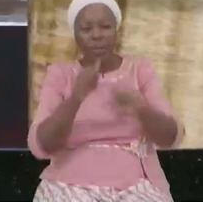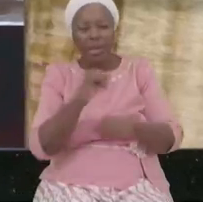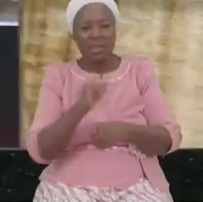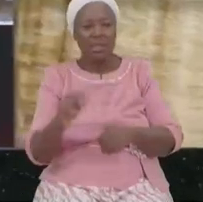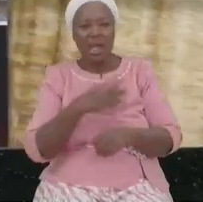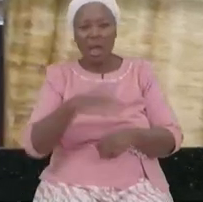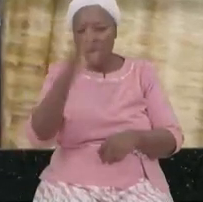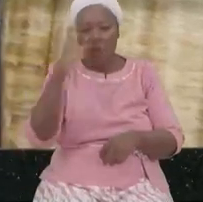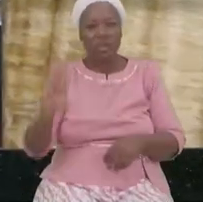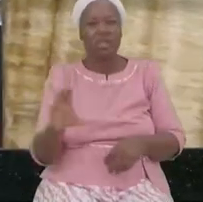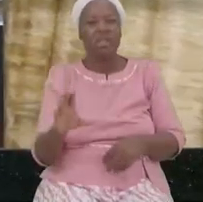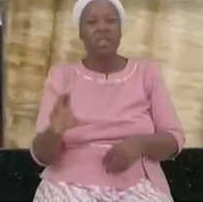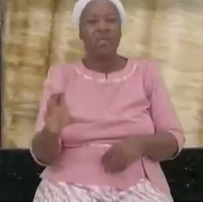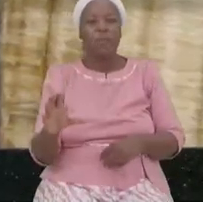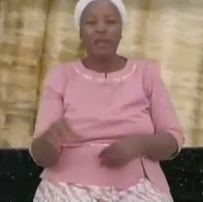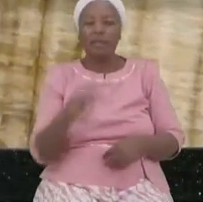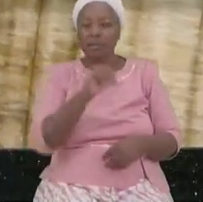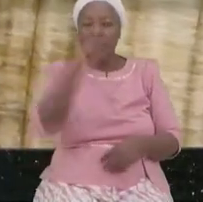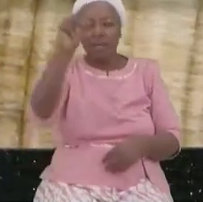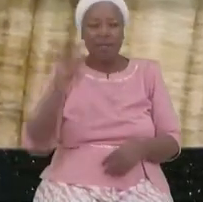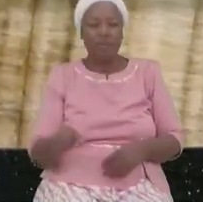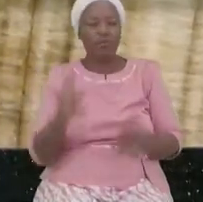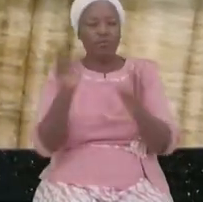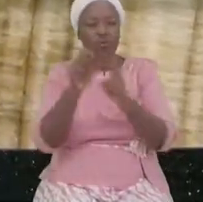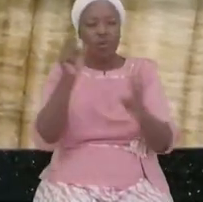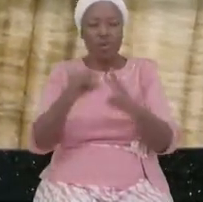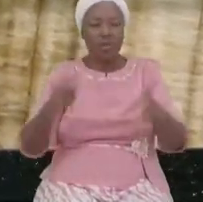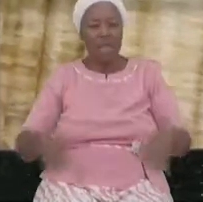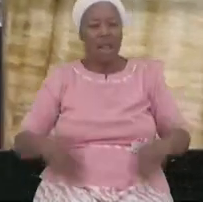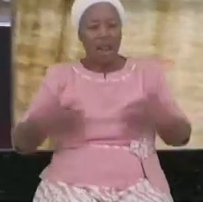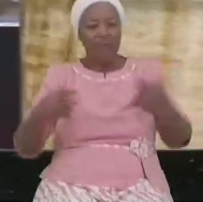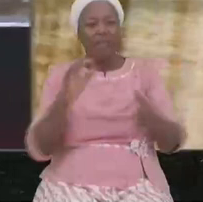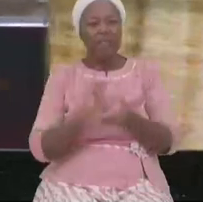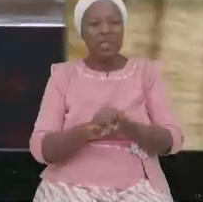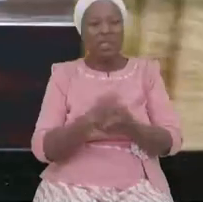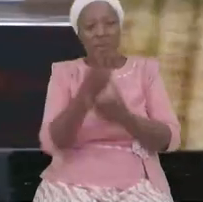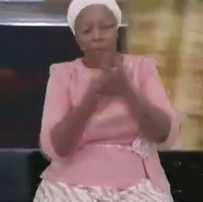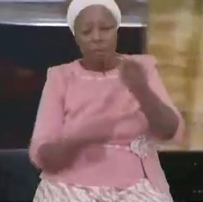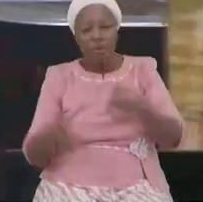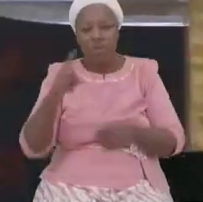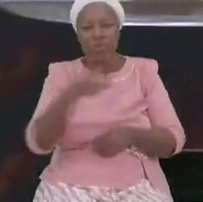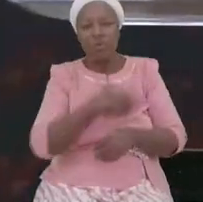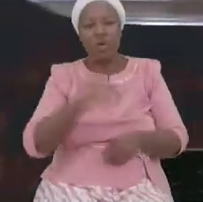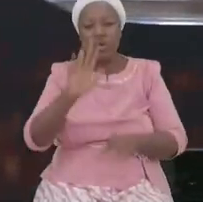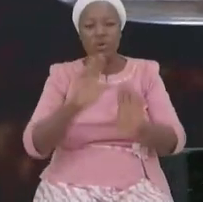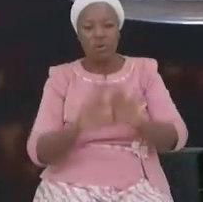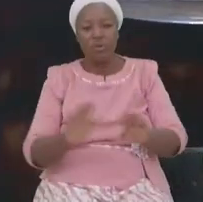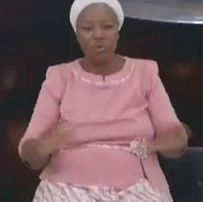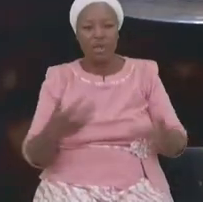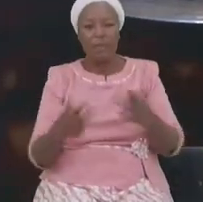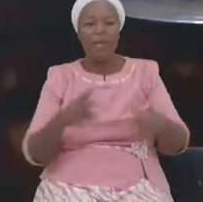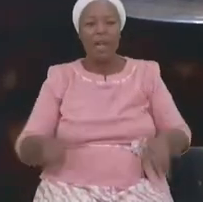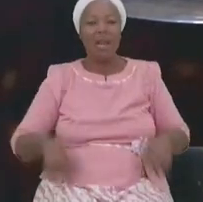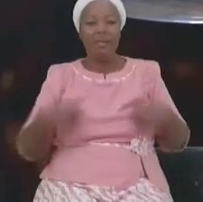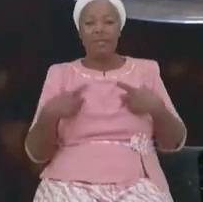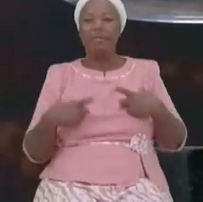malédiction. Choisis la vie afin que tu vives, toi et ta postérité.